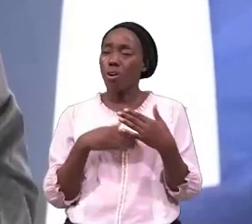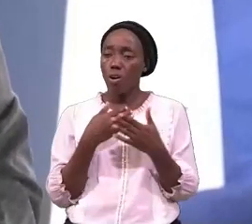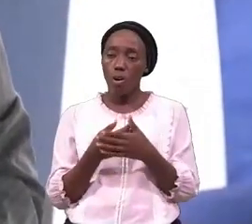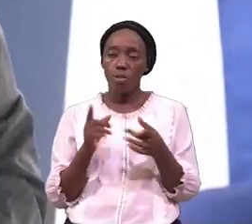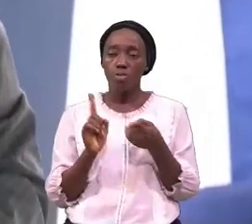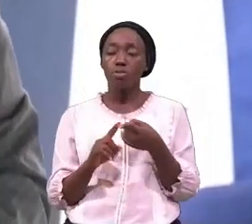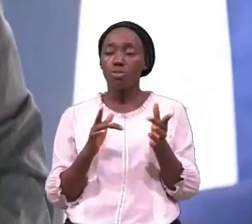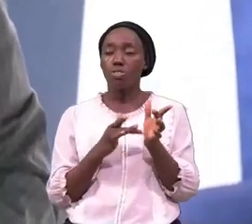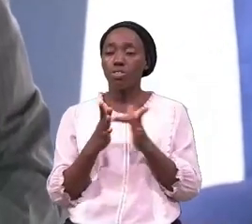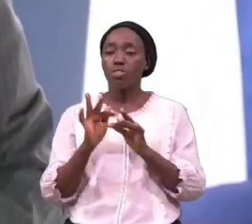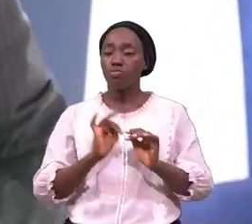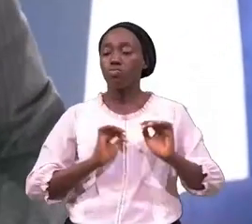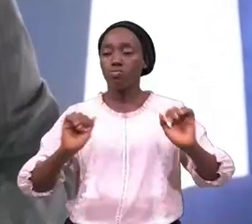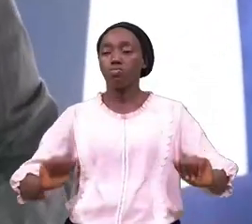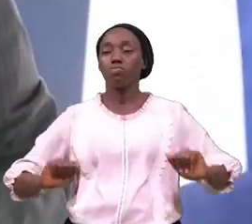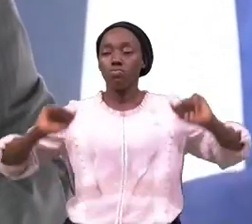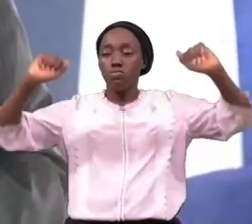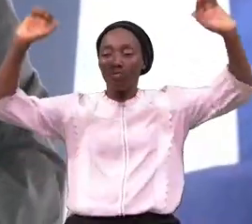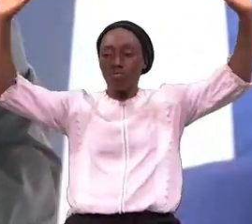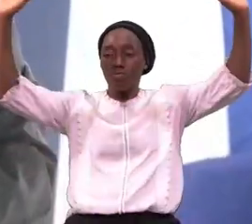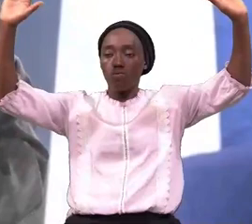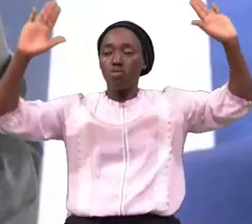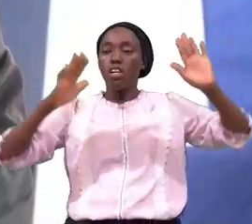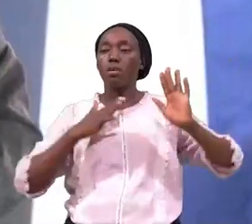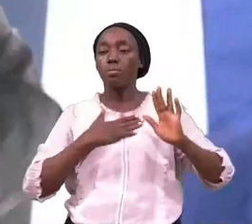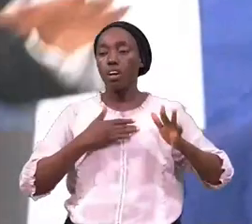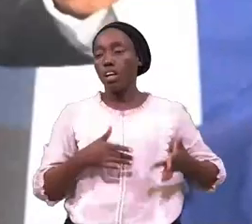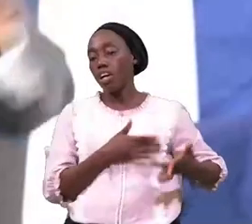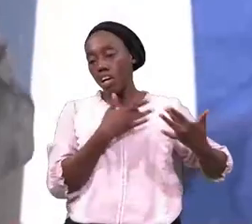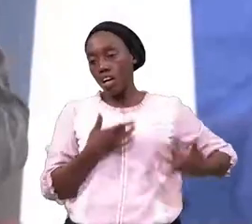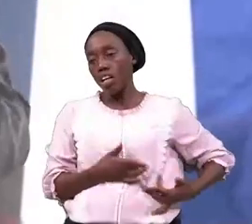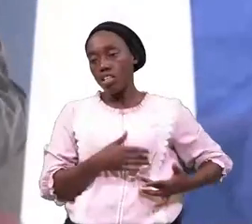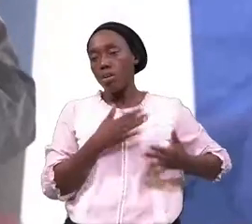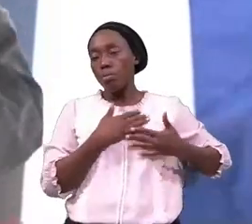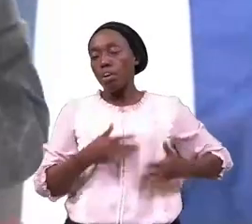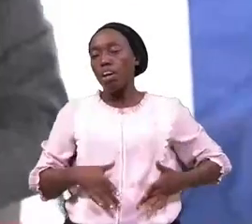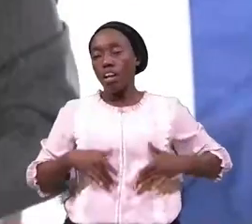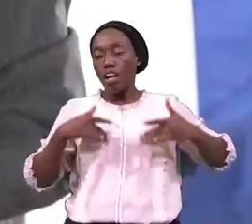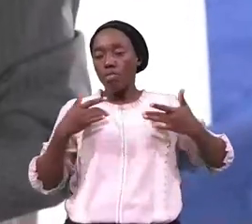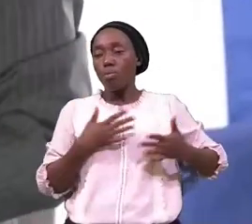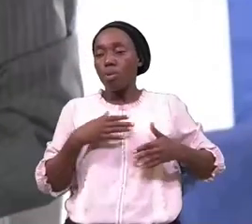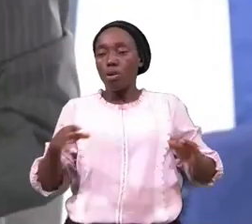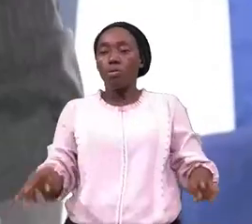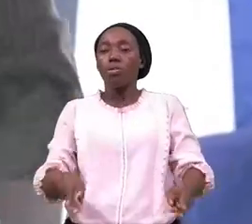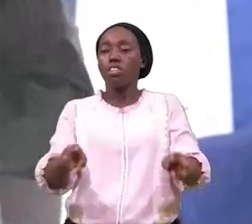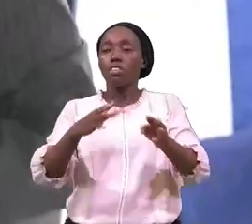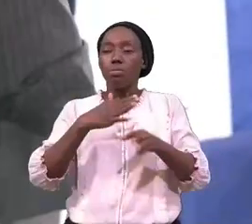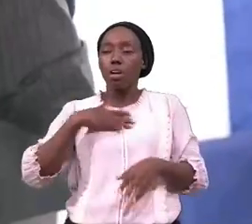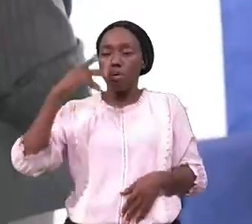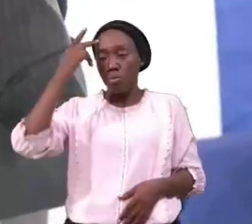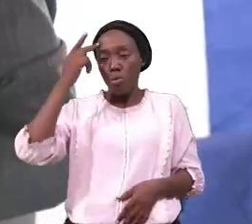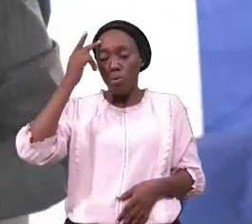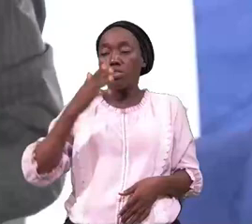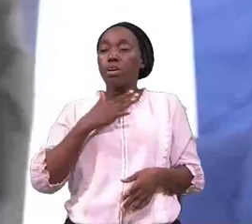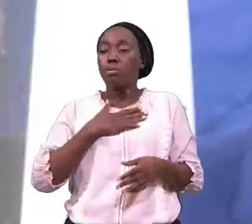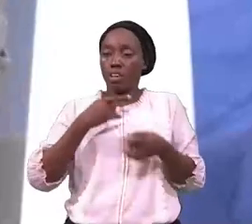Tout à Jésus, j'abandonne. Mon cœur, ma vie, mes voies, mon but,